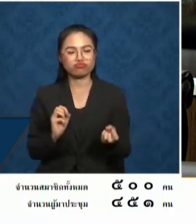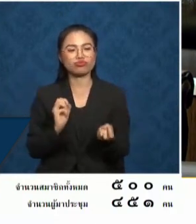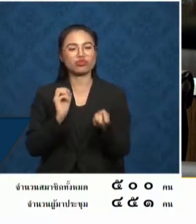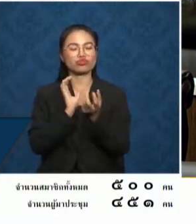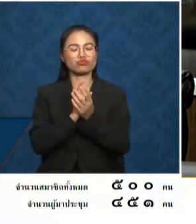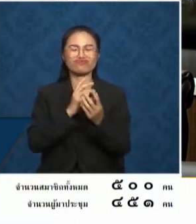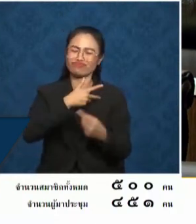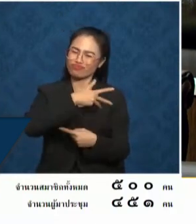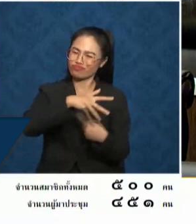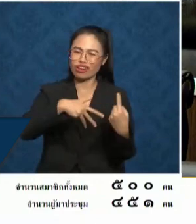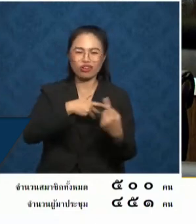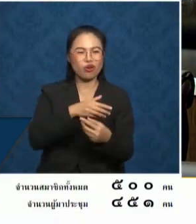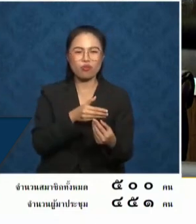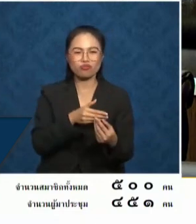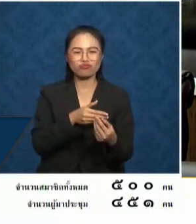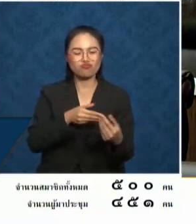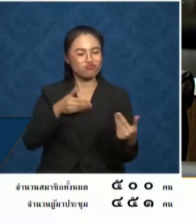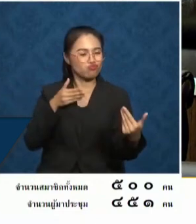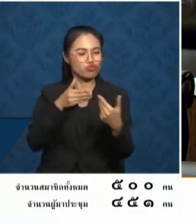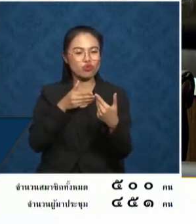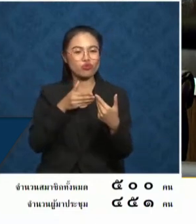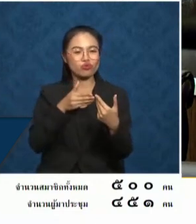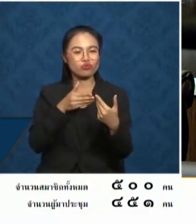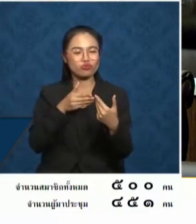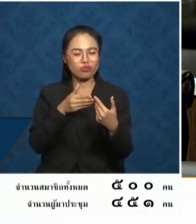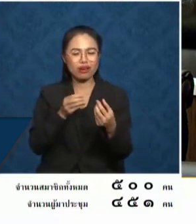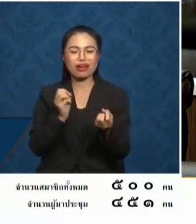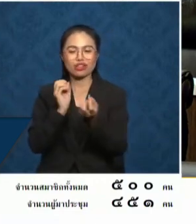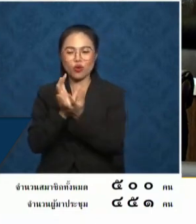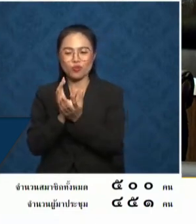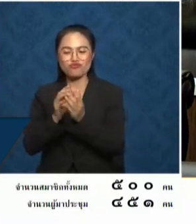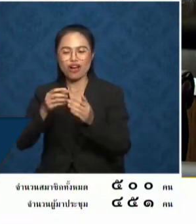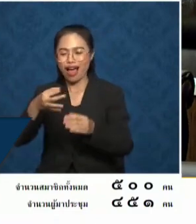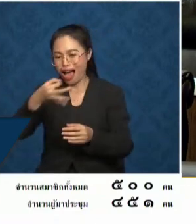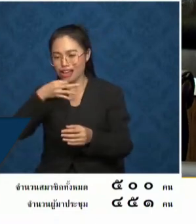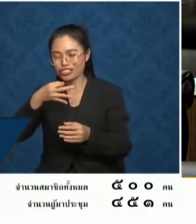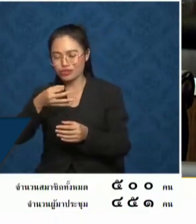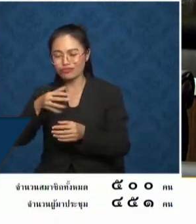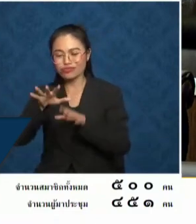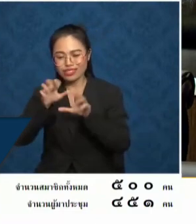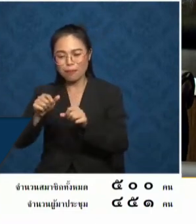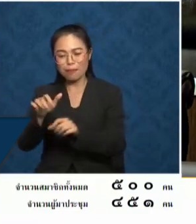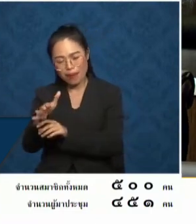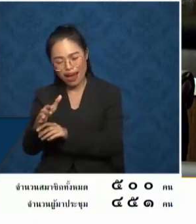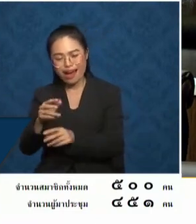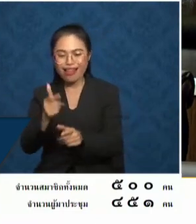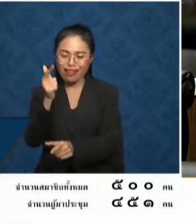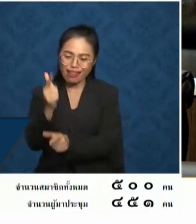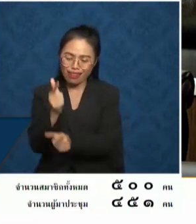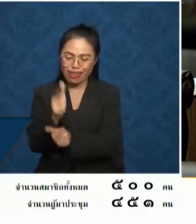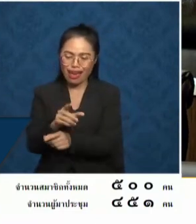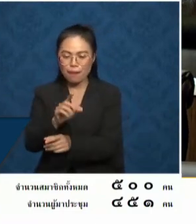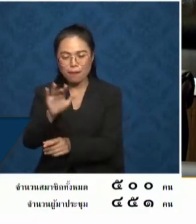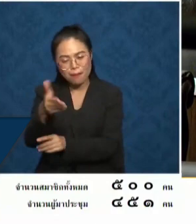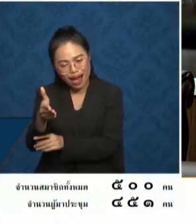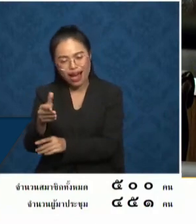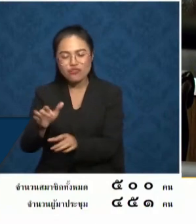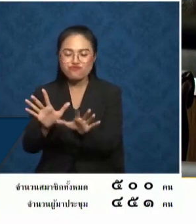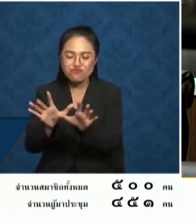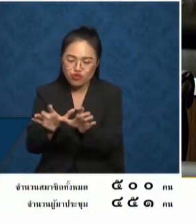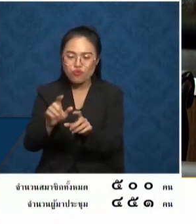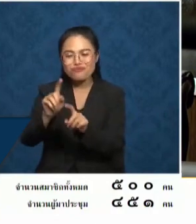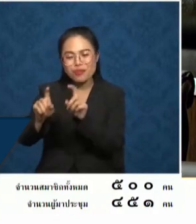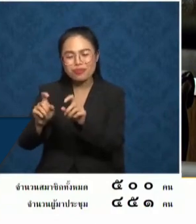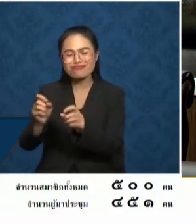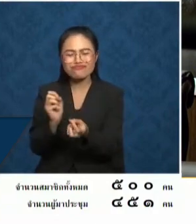สิ่งแวดล้อมโดยตตรงรวมถึงการประกอบอาชีพพ่อแม่พี่น้องประมงชายฝั่งและประมงพื้นบ้านท่าน